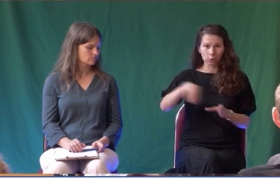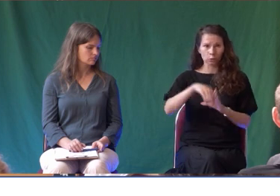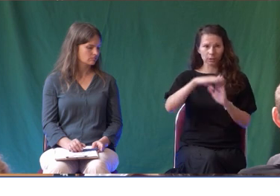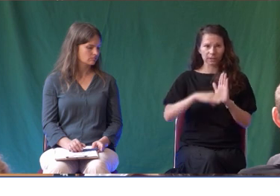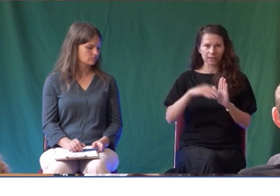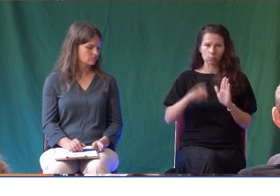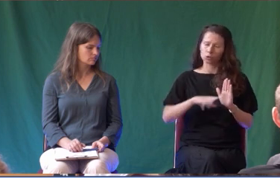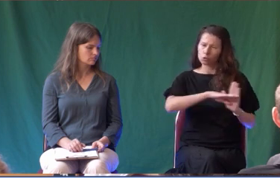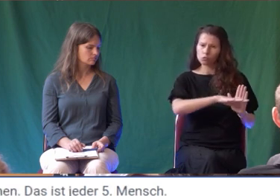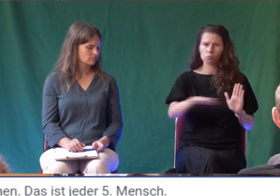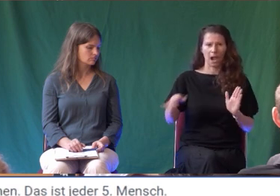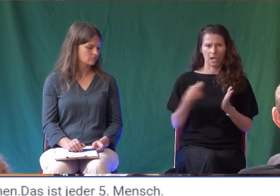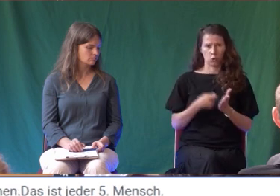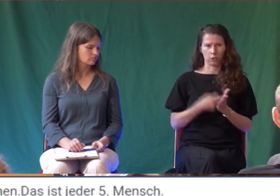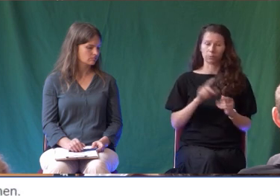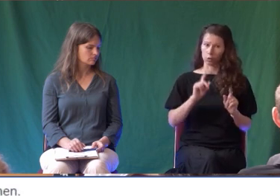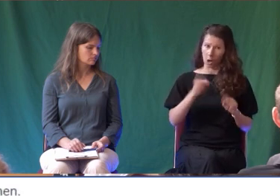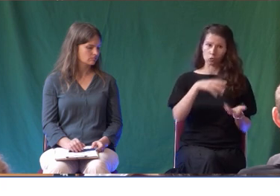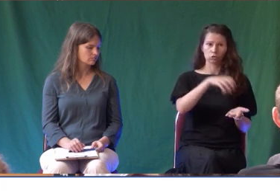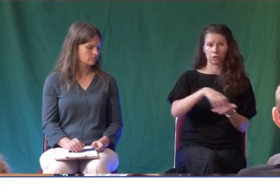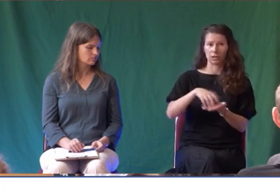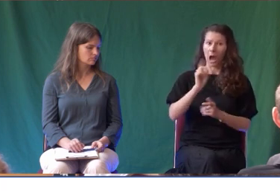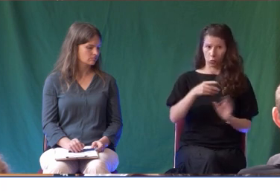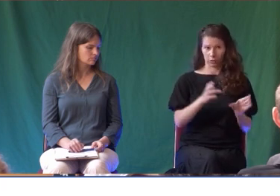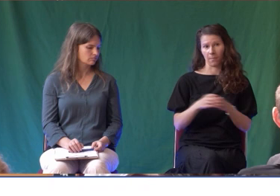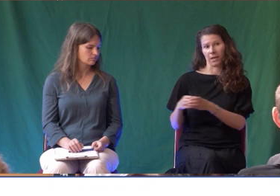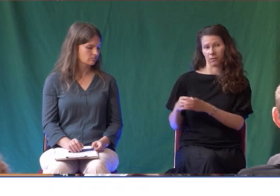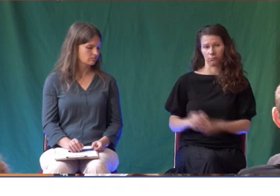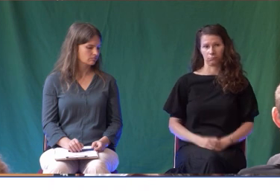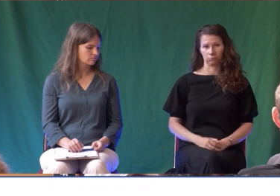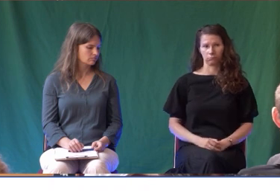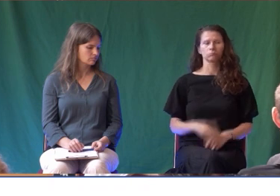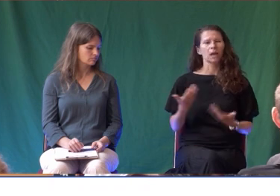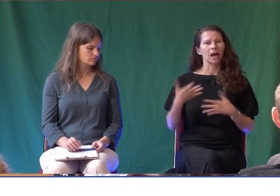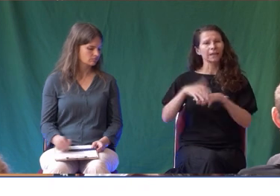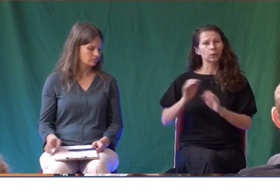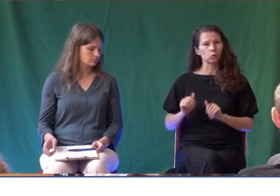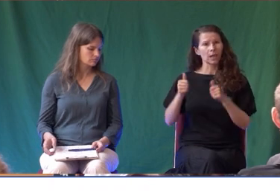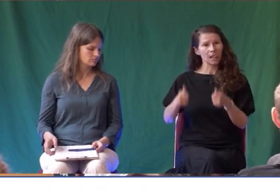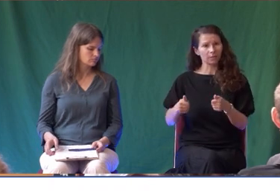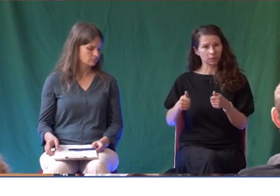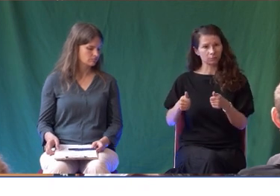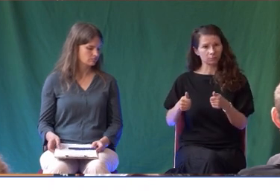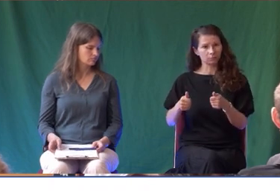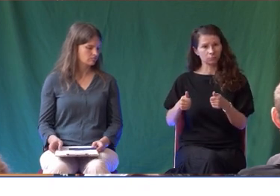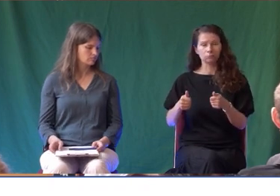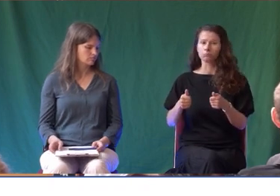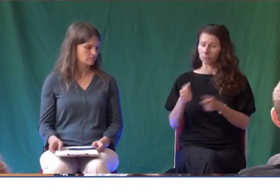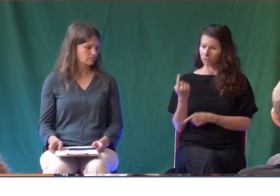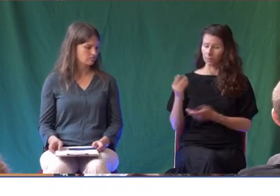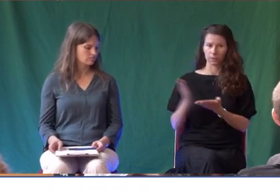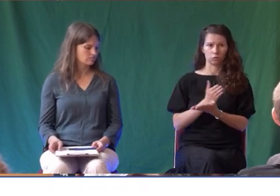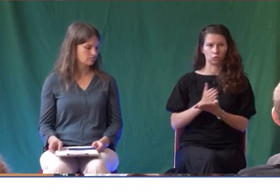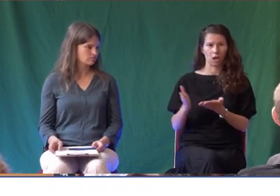gelten auch in den Städten und Gemeinden die Eingliederungshilfe entscheidet welche